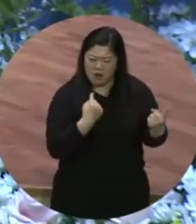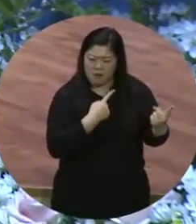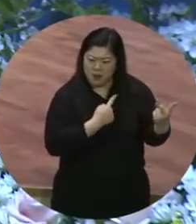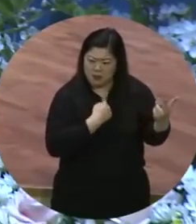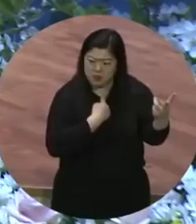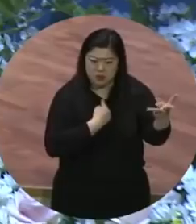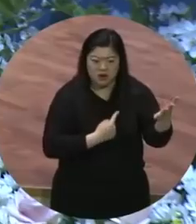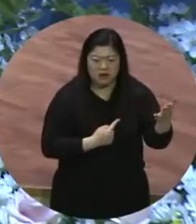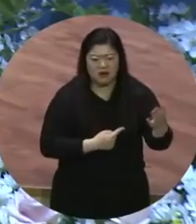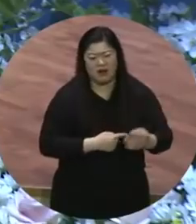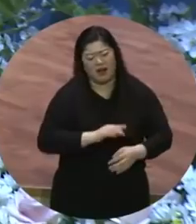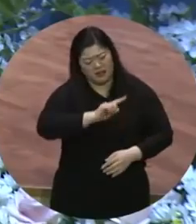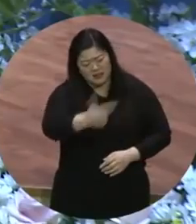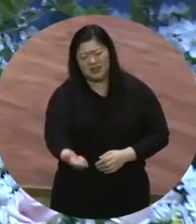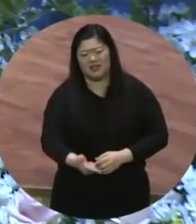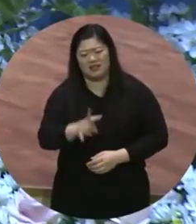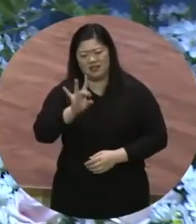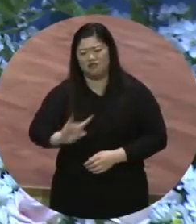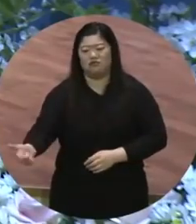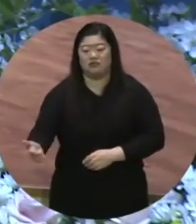수 없느니라.